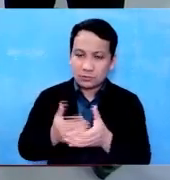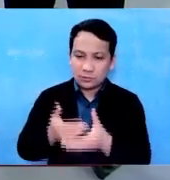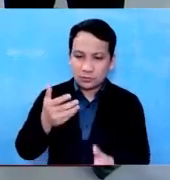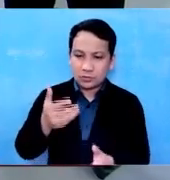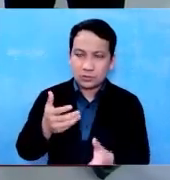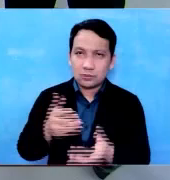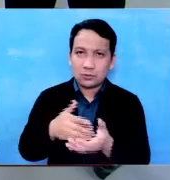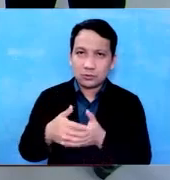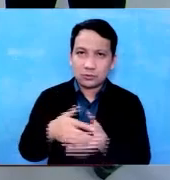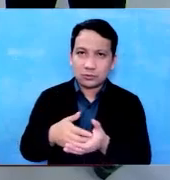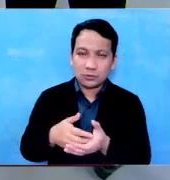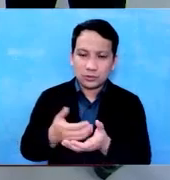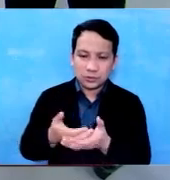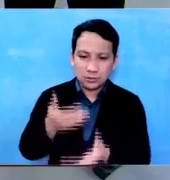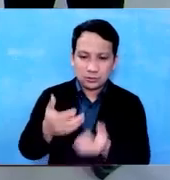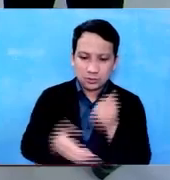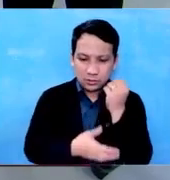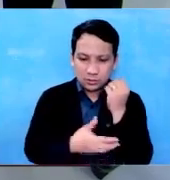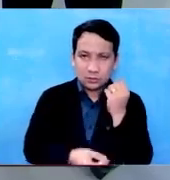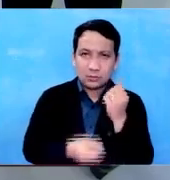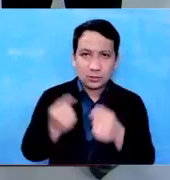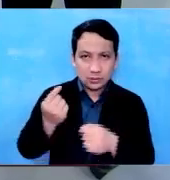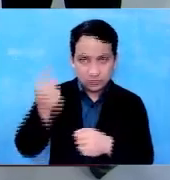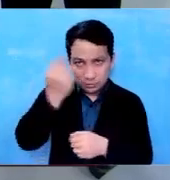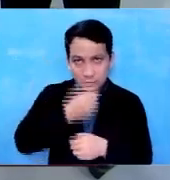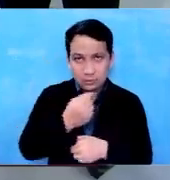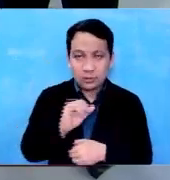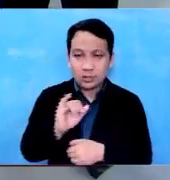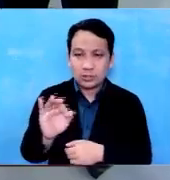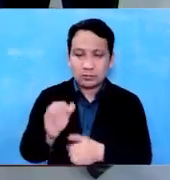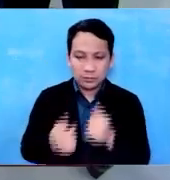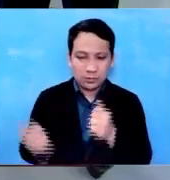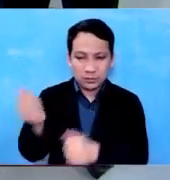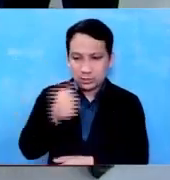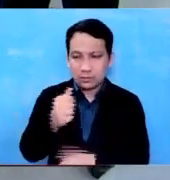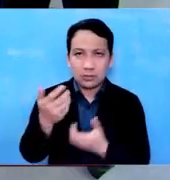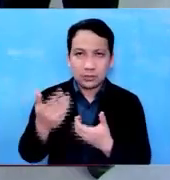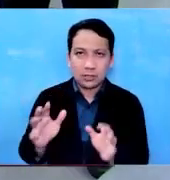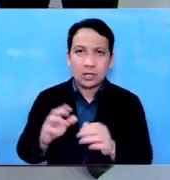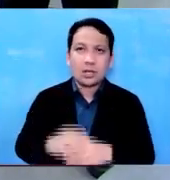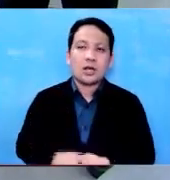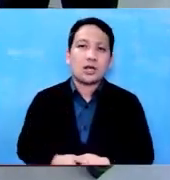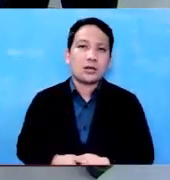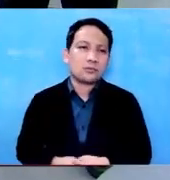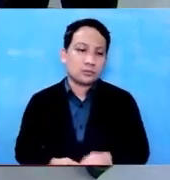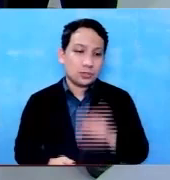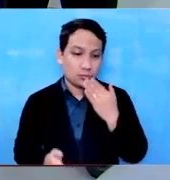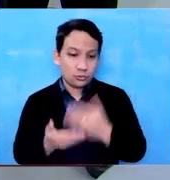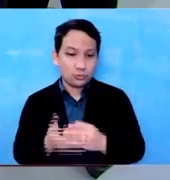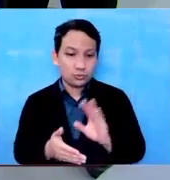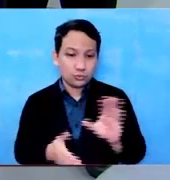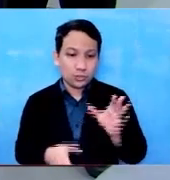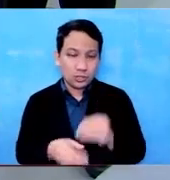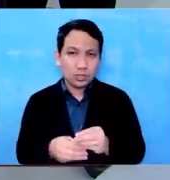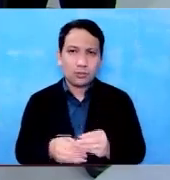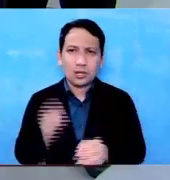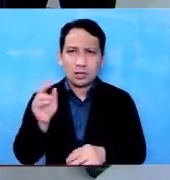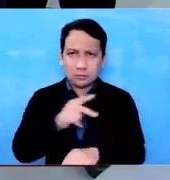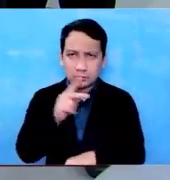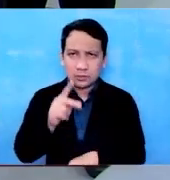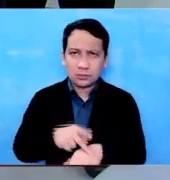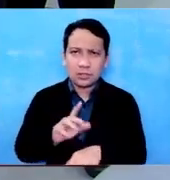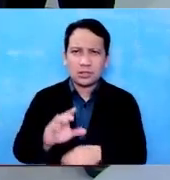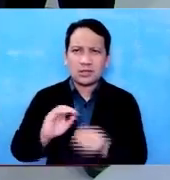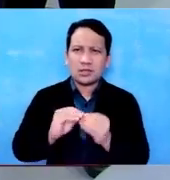para sa mga may hirap na gagraduate kung makatapos man sila. Pero merong good news naman po. Ang Pilipinas daw, number 1